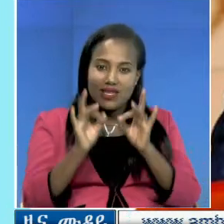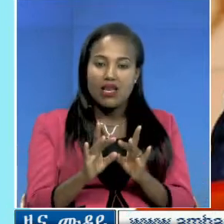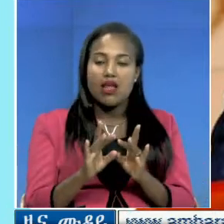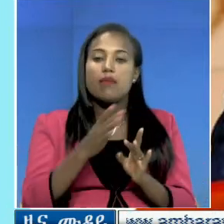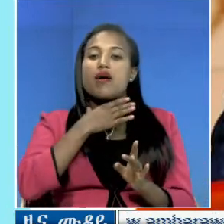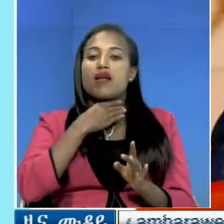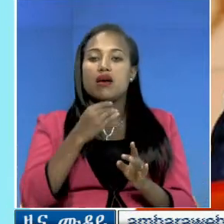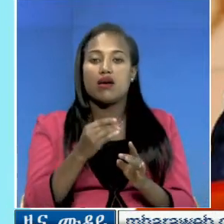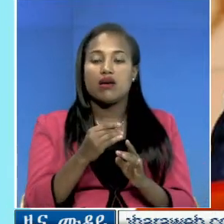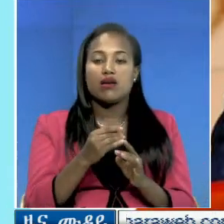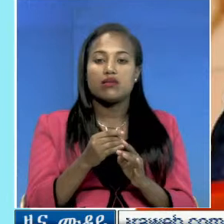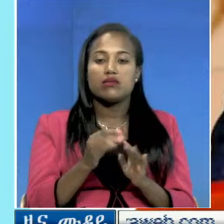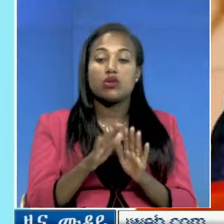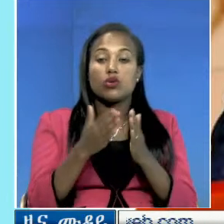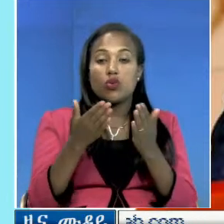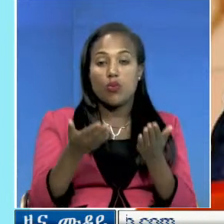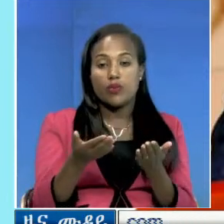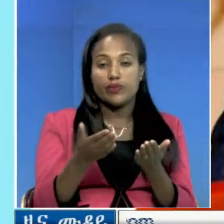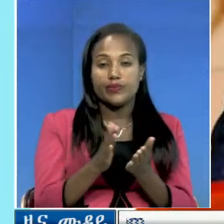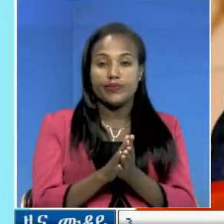የመንግስት መዋቅር ዘርግቶ